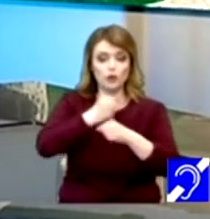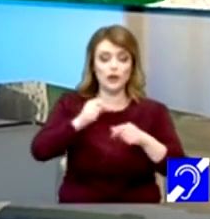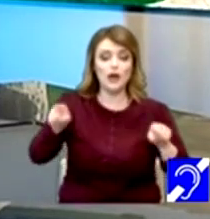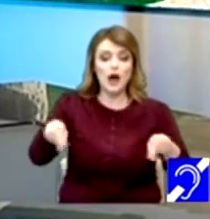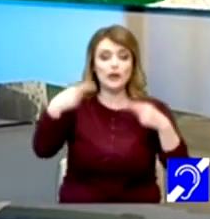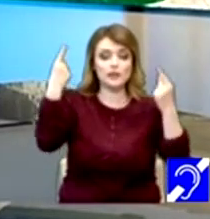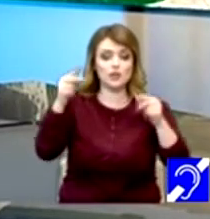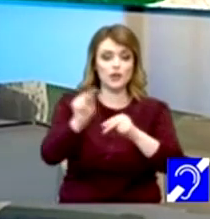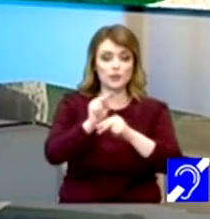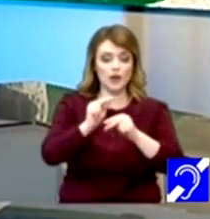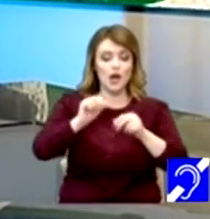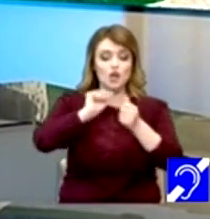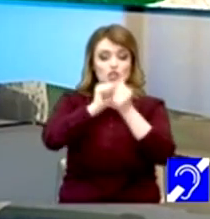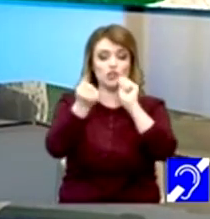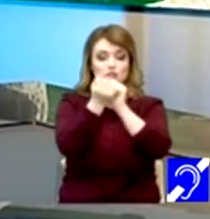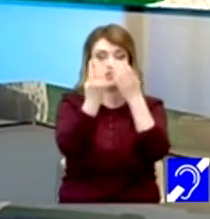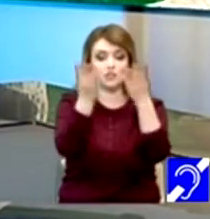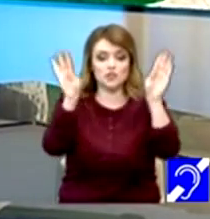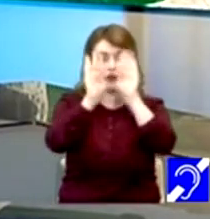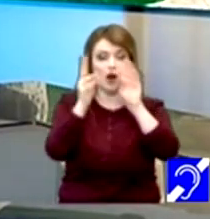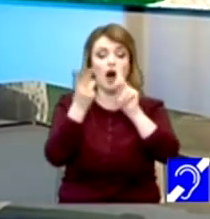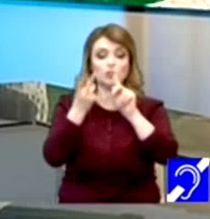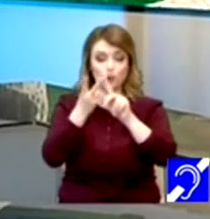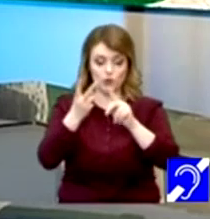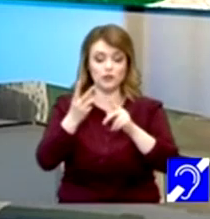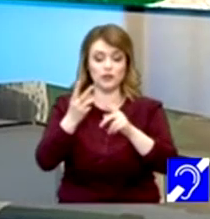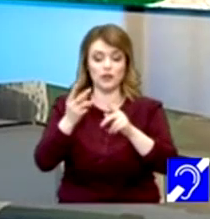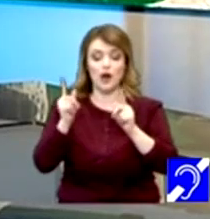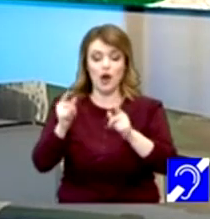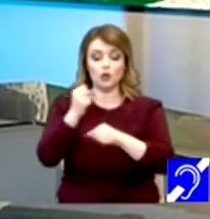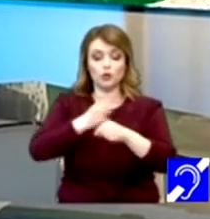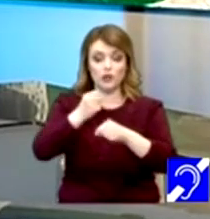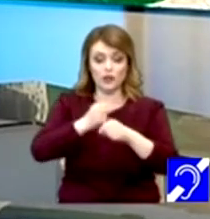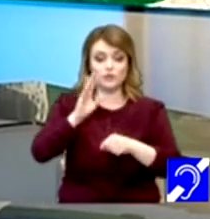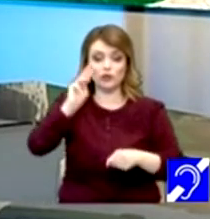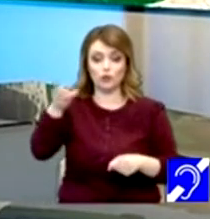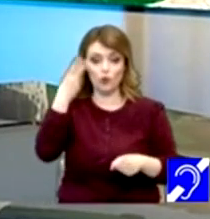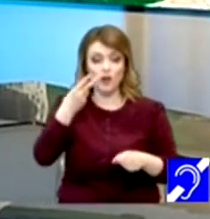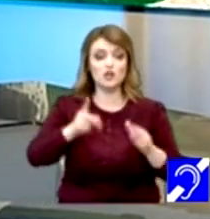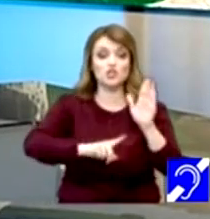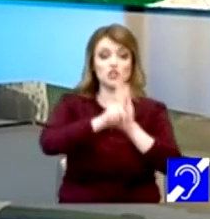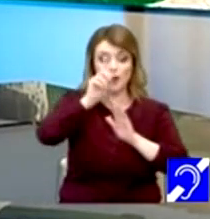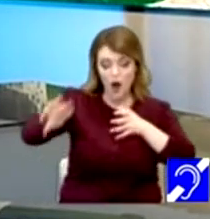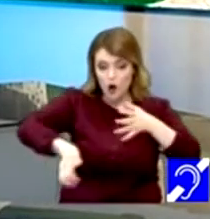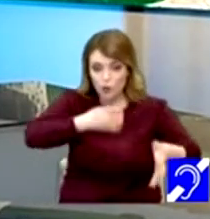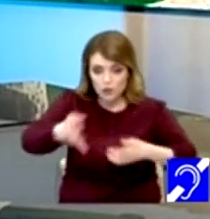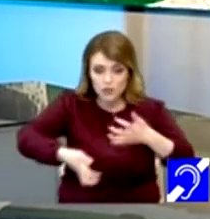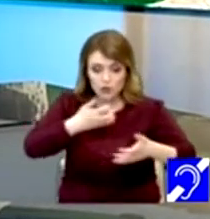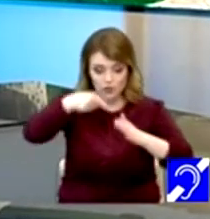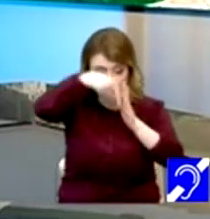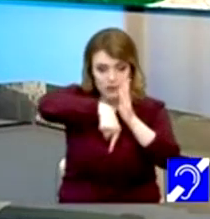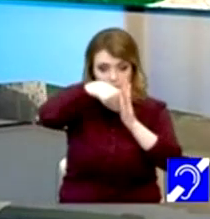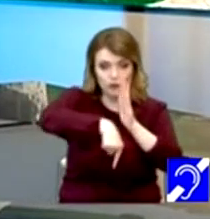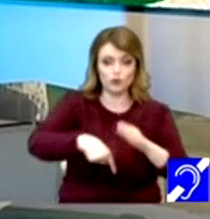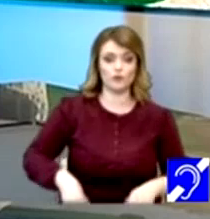de restaurare a cetății Soroca. A doua etapă a lucrărilor va dura 2 ani și va începe cu săpături arheologice în